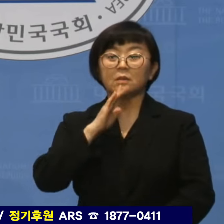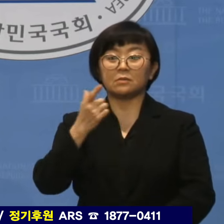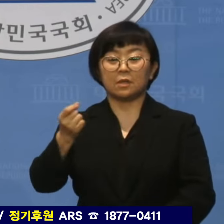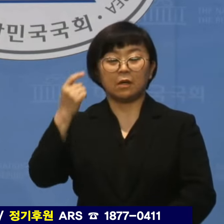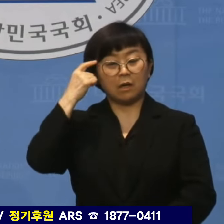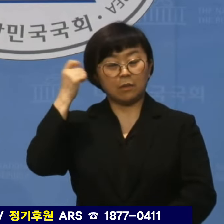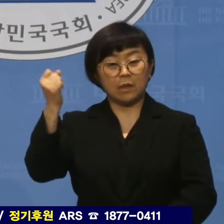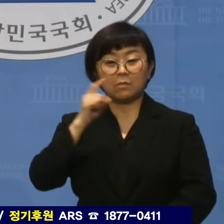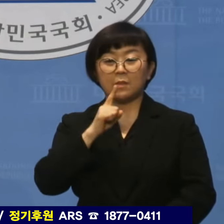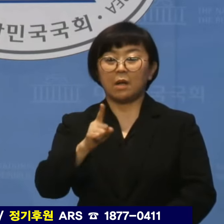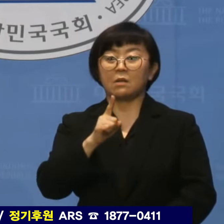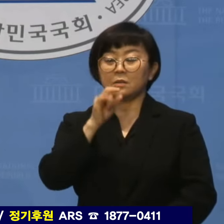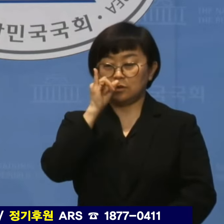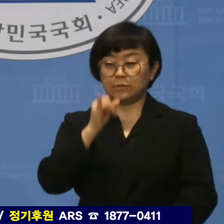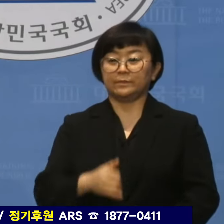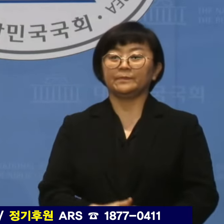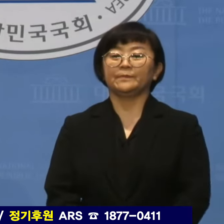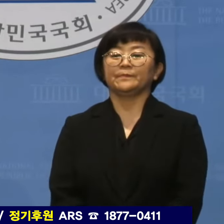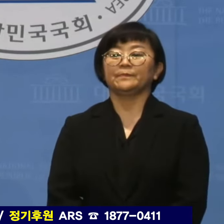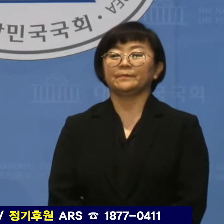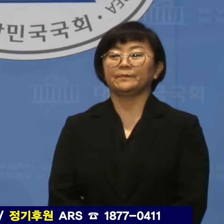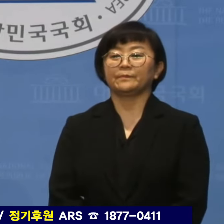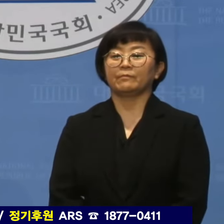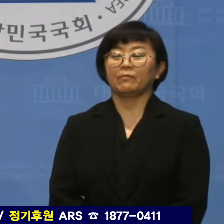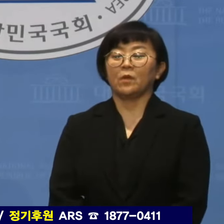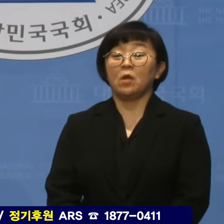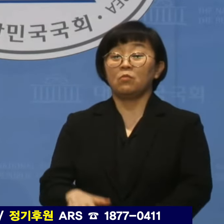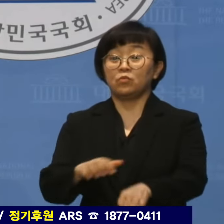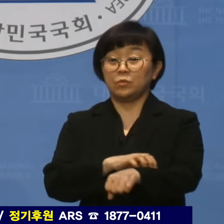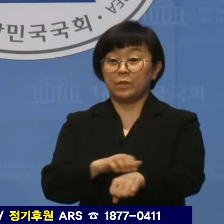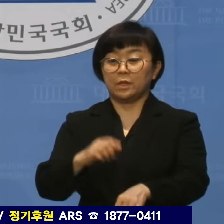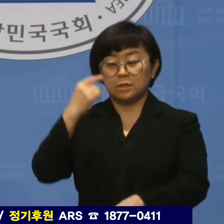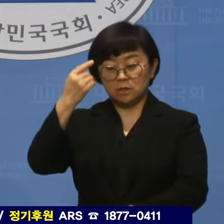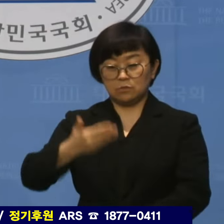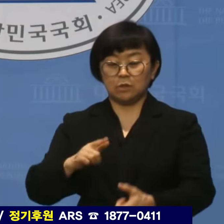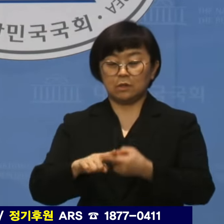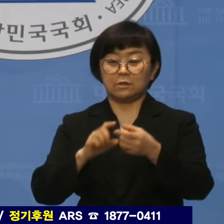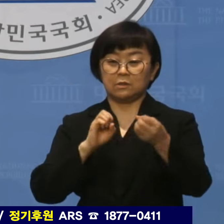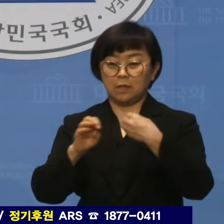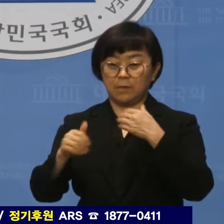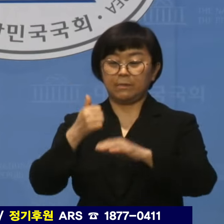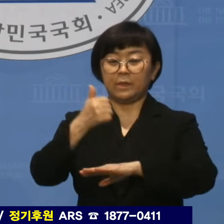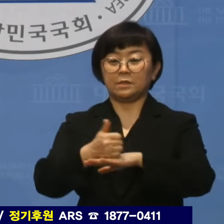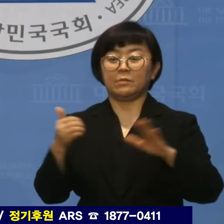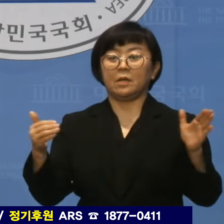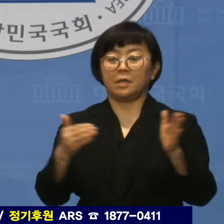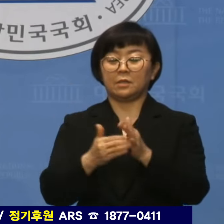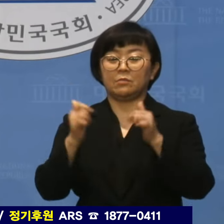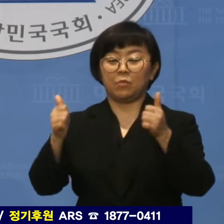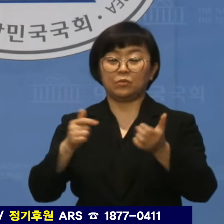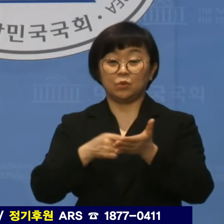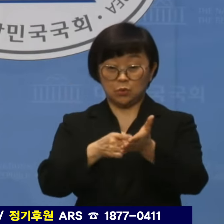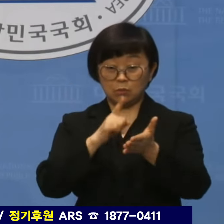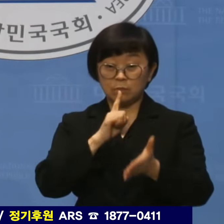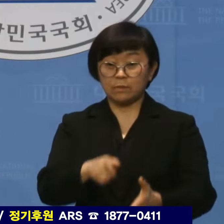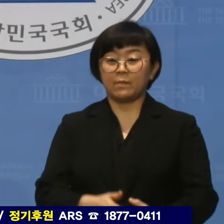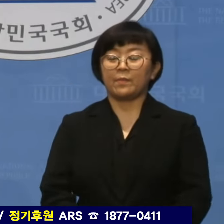한다고 생각한다고 말한 바 있습니다. 불편한 질문에 대한 답이 끝까지